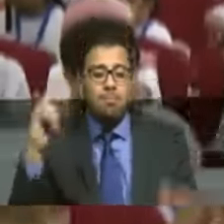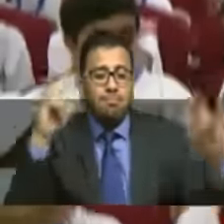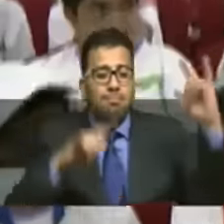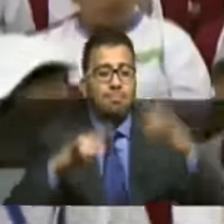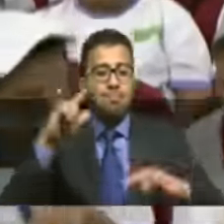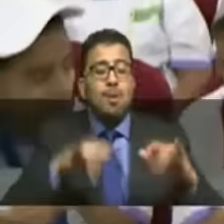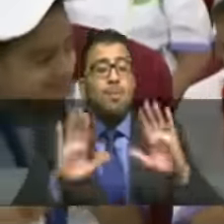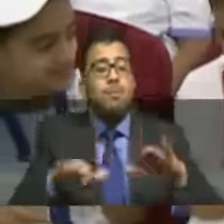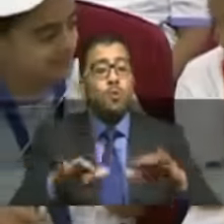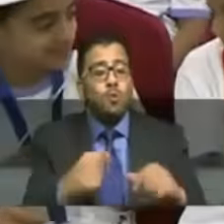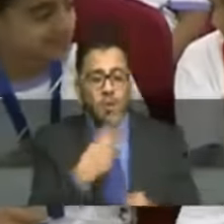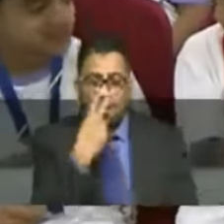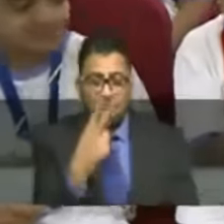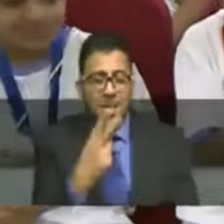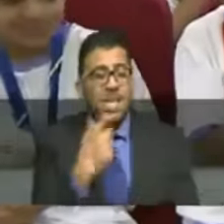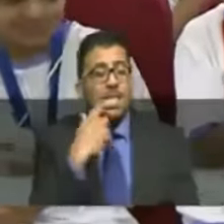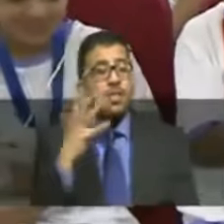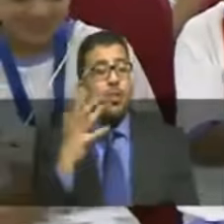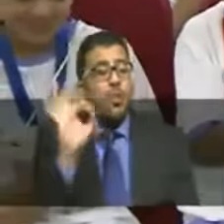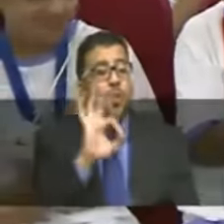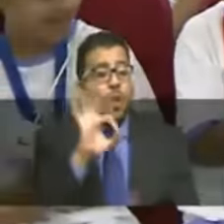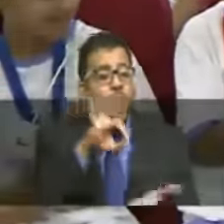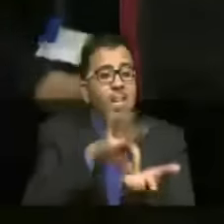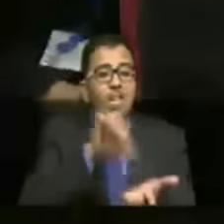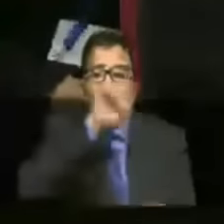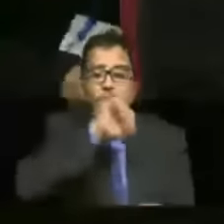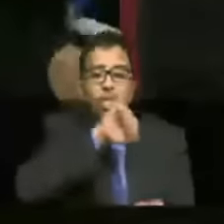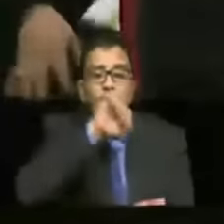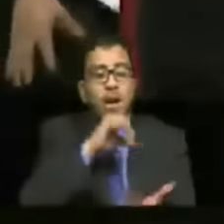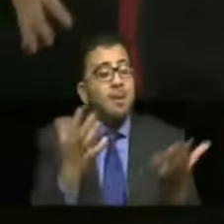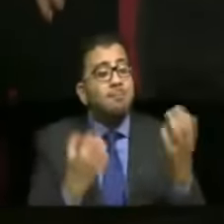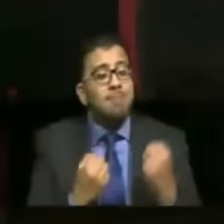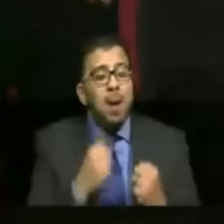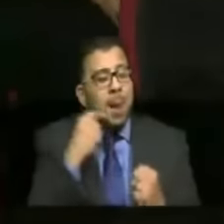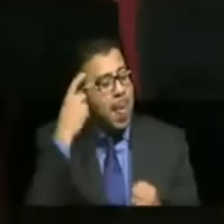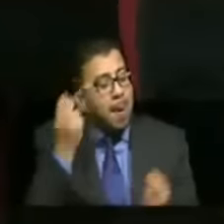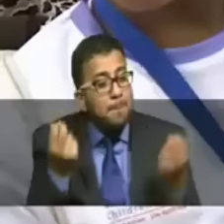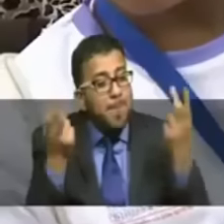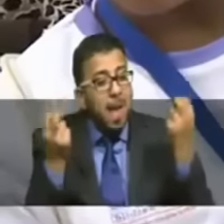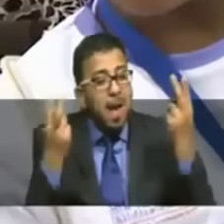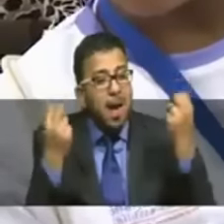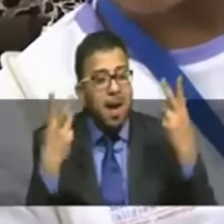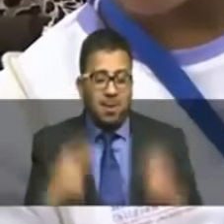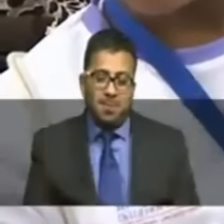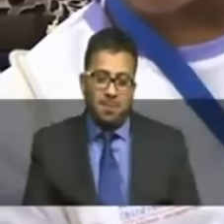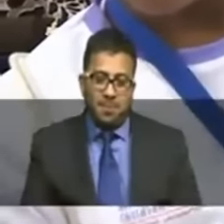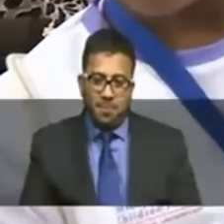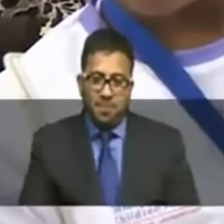هم يلتقون بين ربوع الشارقة ضمن أجواء جاذبة ومحفزة للإبداع. انطلقت